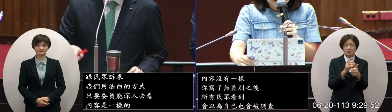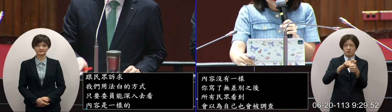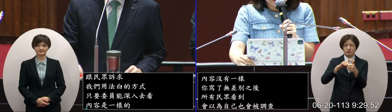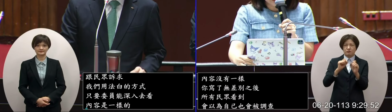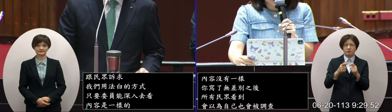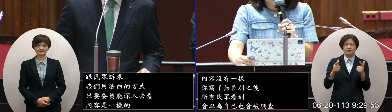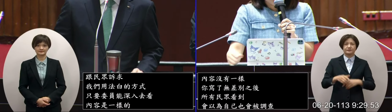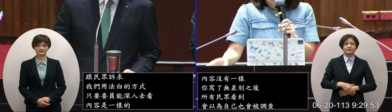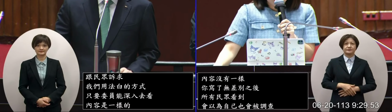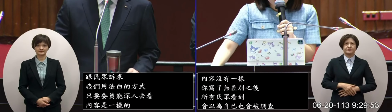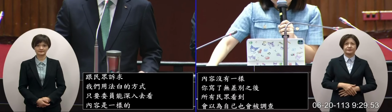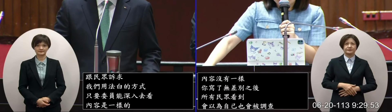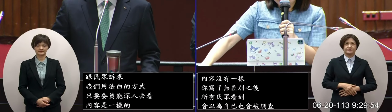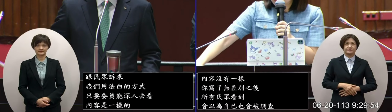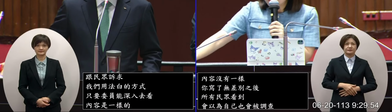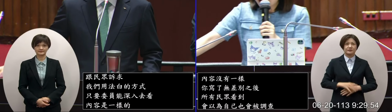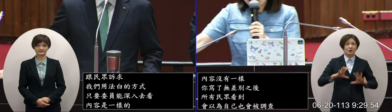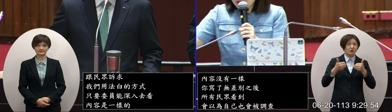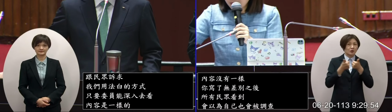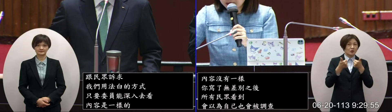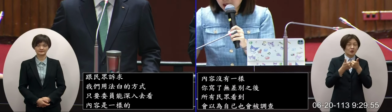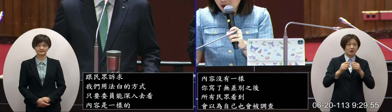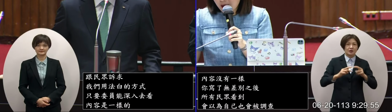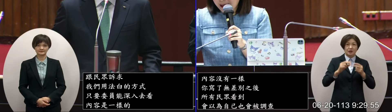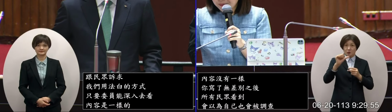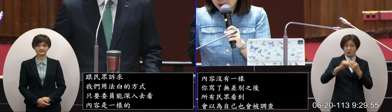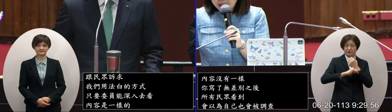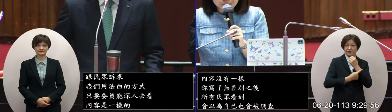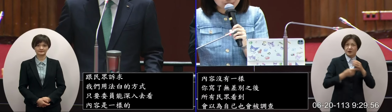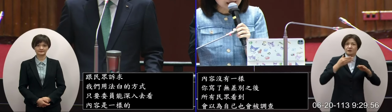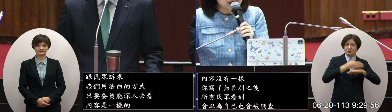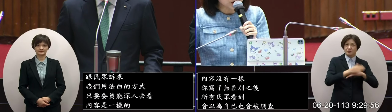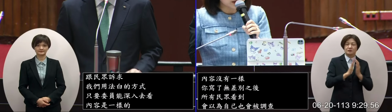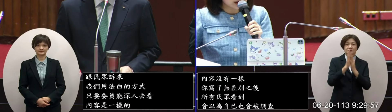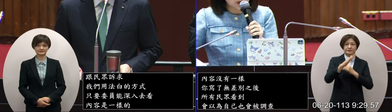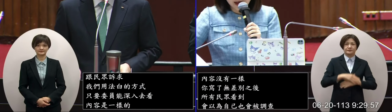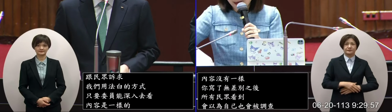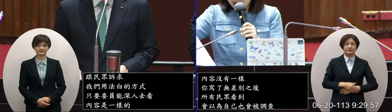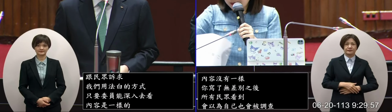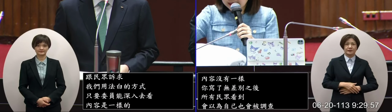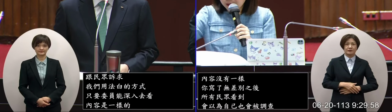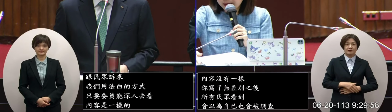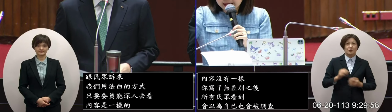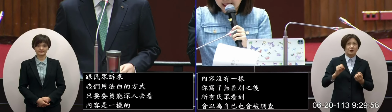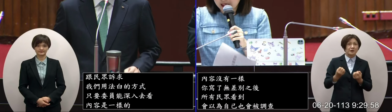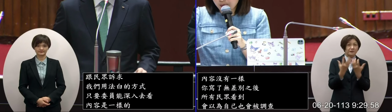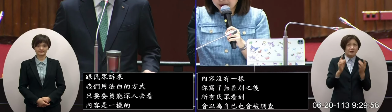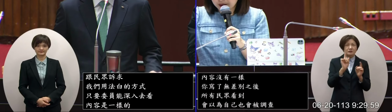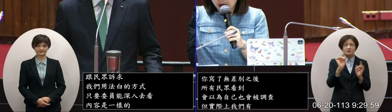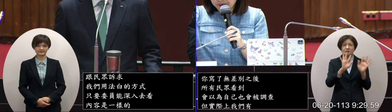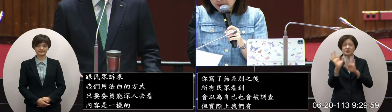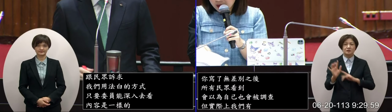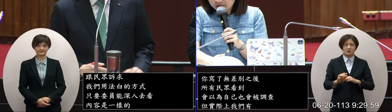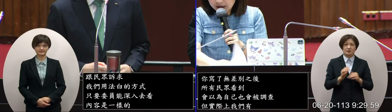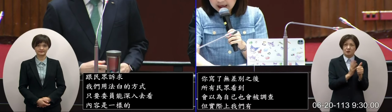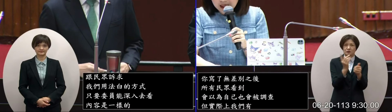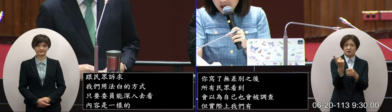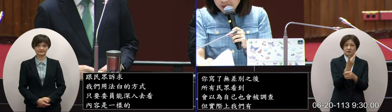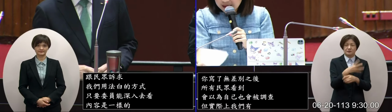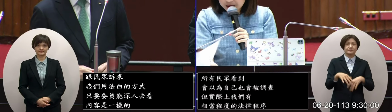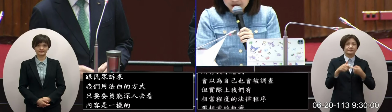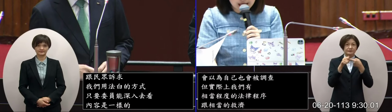我们看一下这个国会改革无法通过之后啊，会出现这种情况吗？我有几个问题想要问你哦。